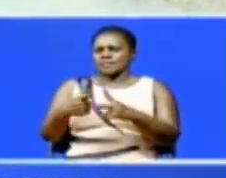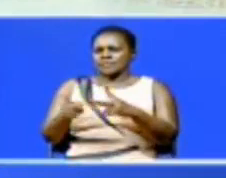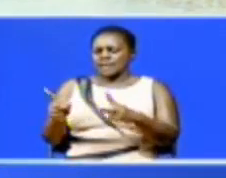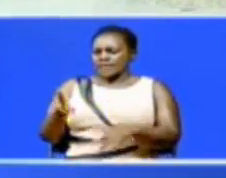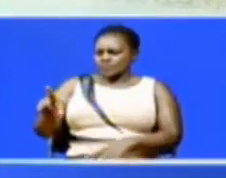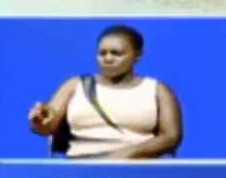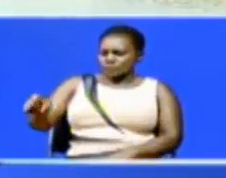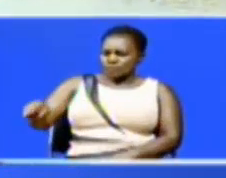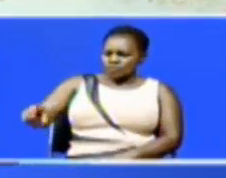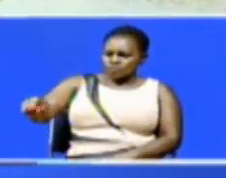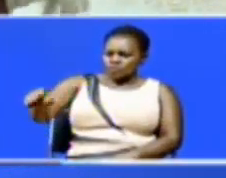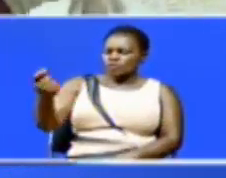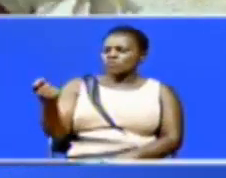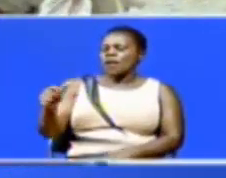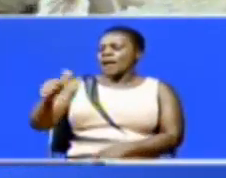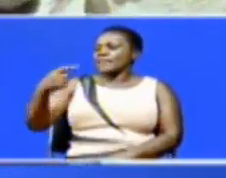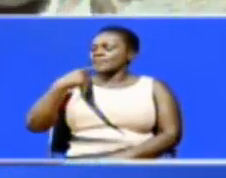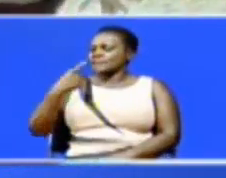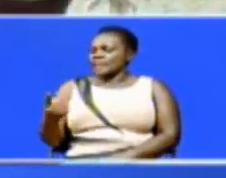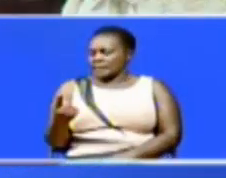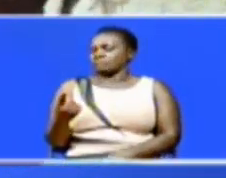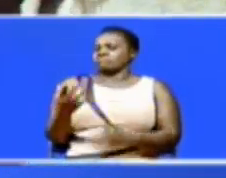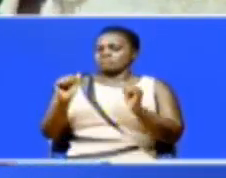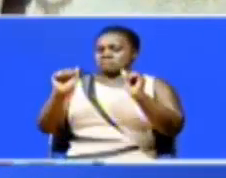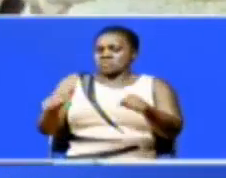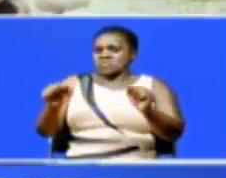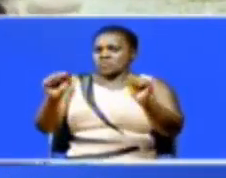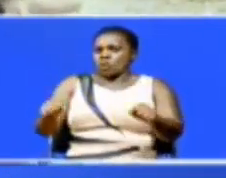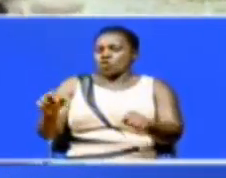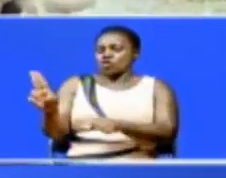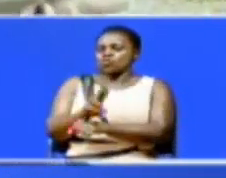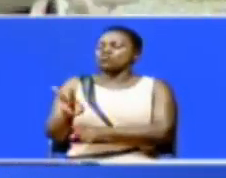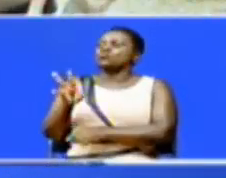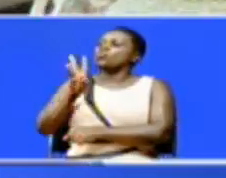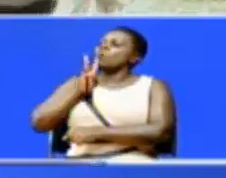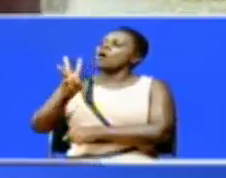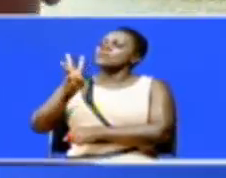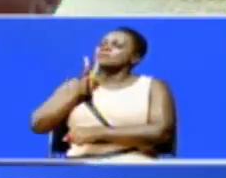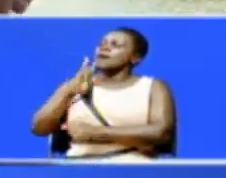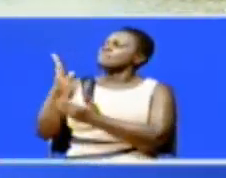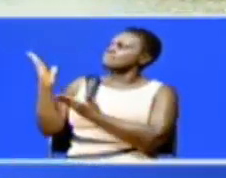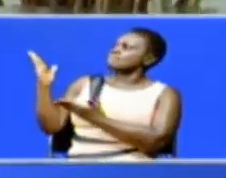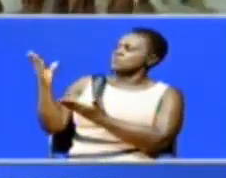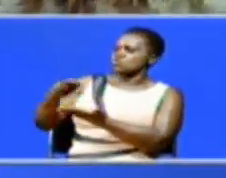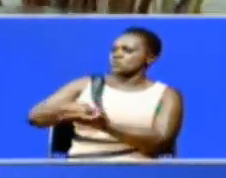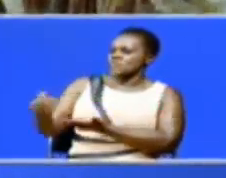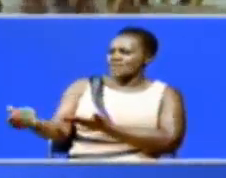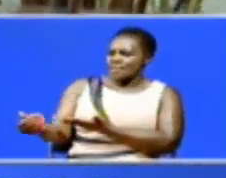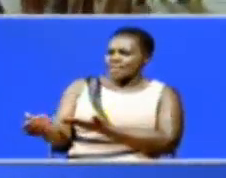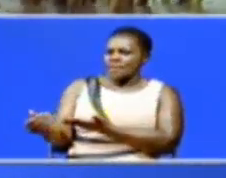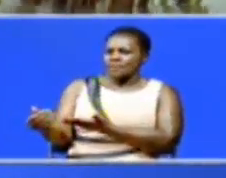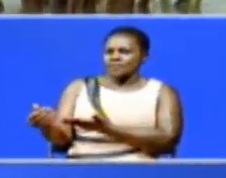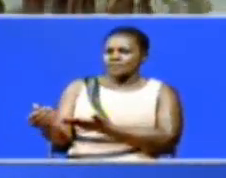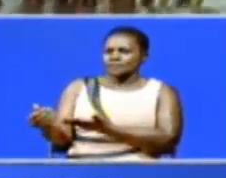mboga kitoko ikuwe na msaidia. Na wengine wanasema hata watatumia hii maji kwa kuuza.